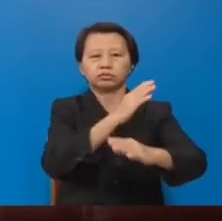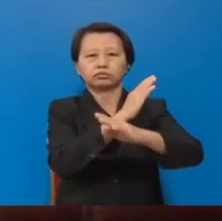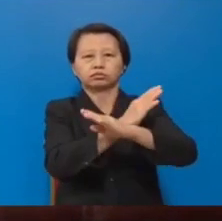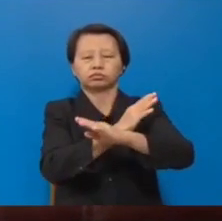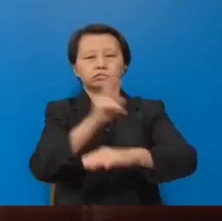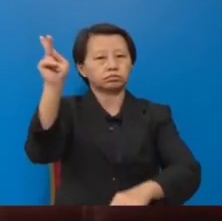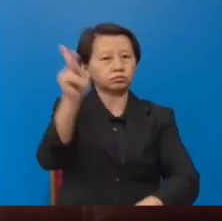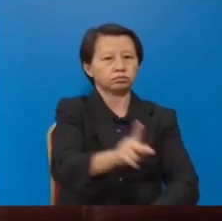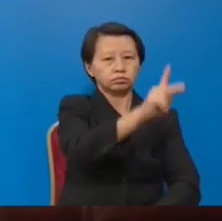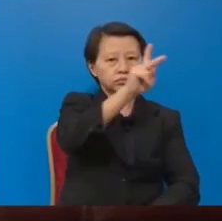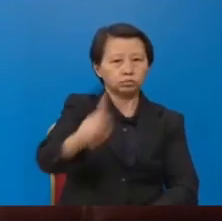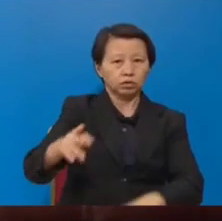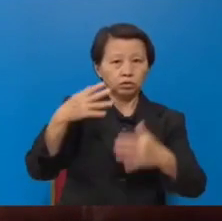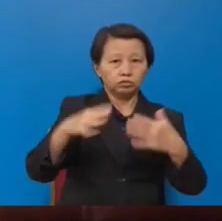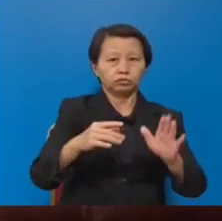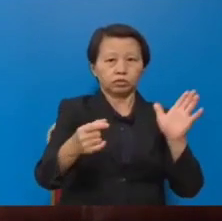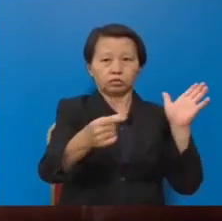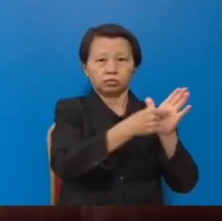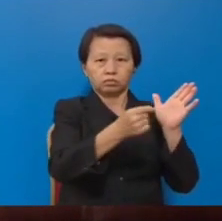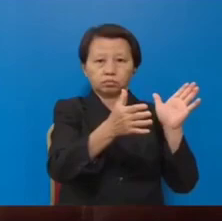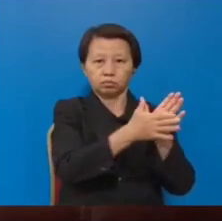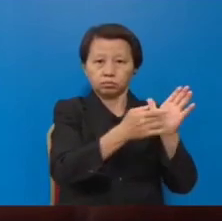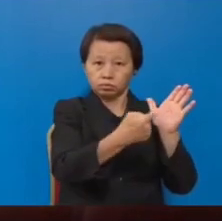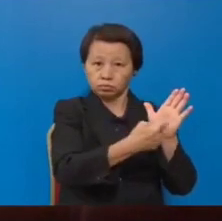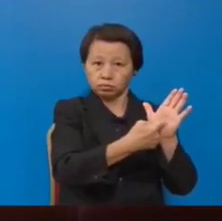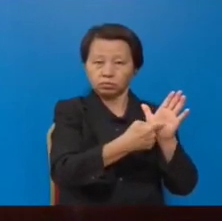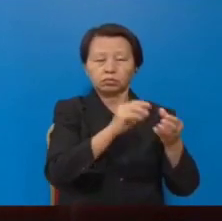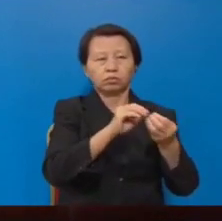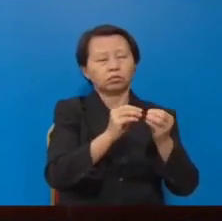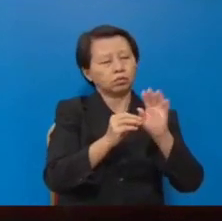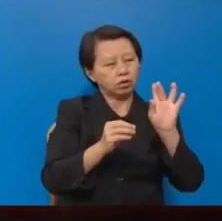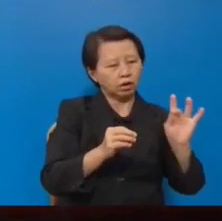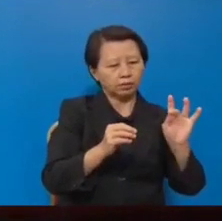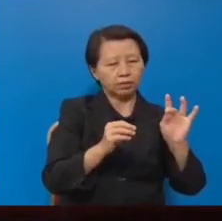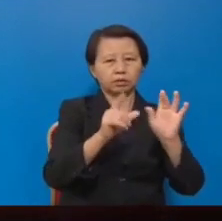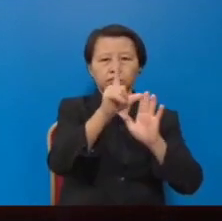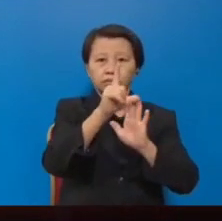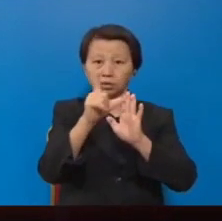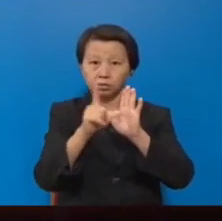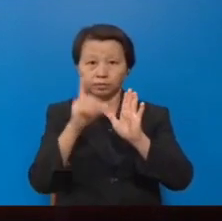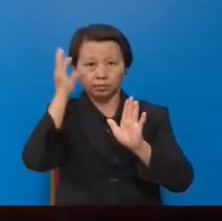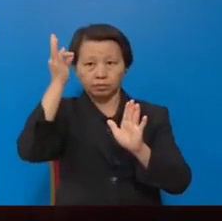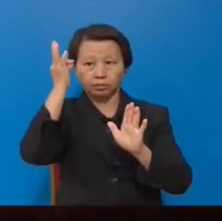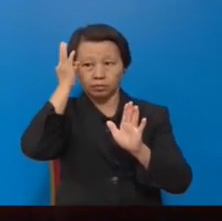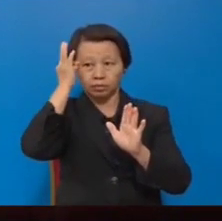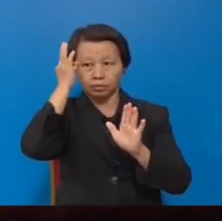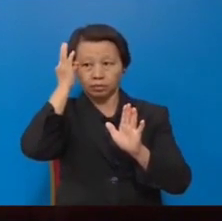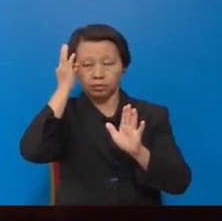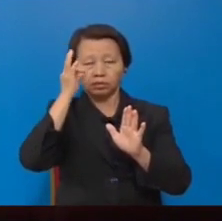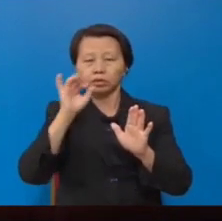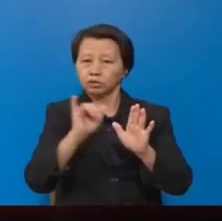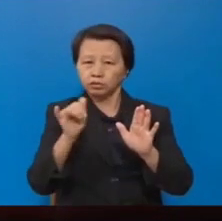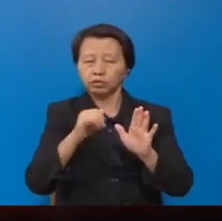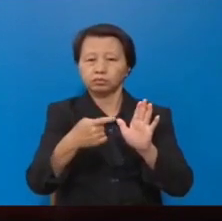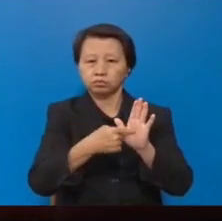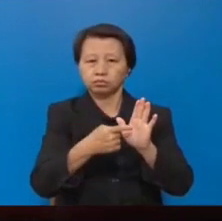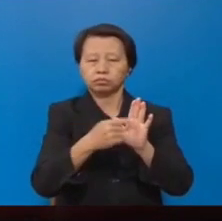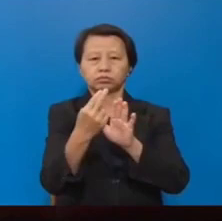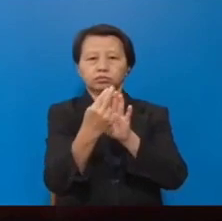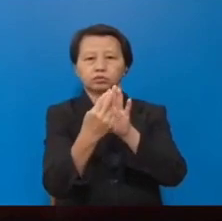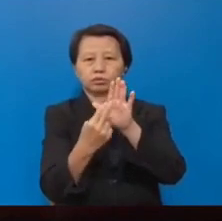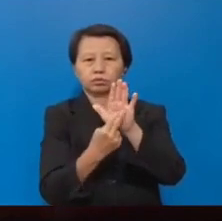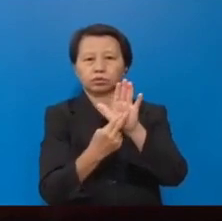diskriminasi telah pun termaktub di dalam pekara 8 penembakan perkutut persekutuan yang juga merupakan